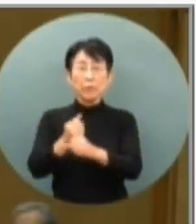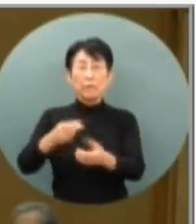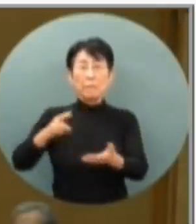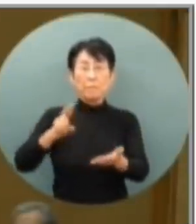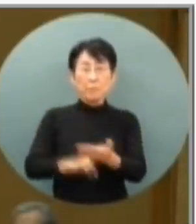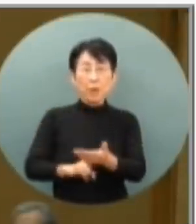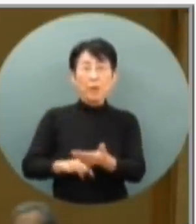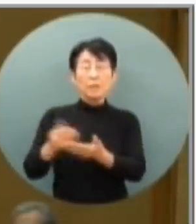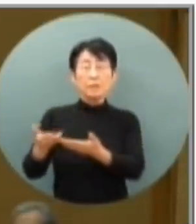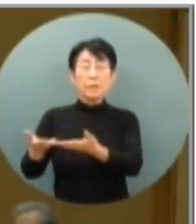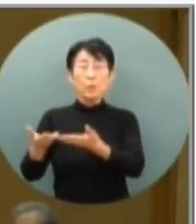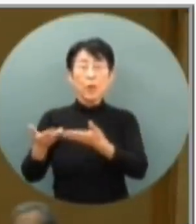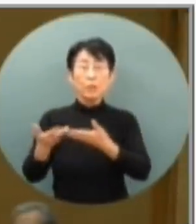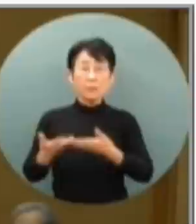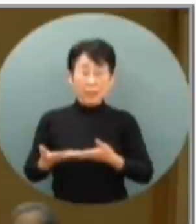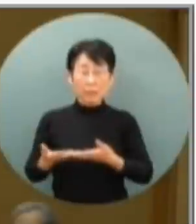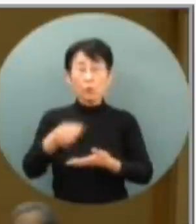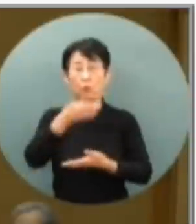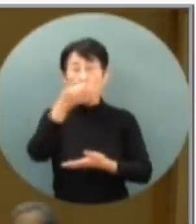その後に